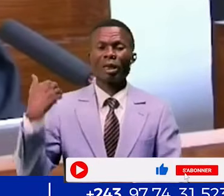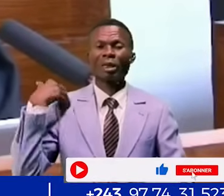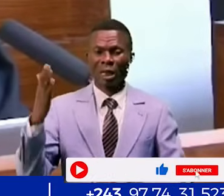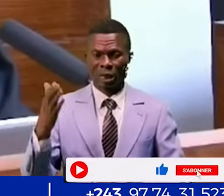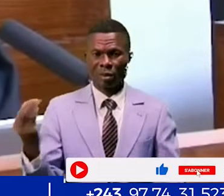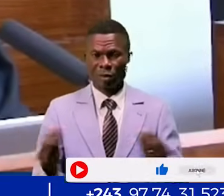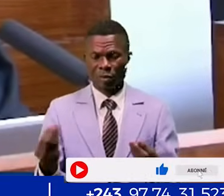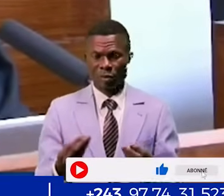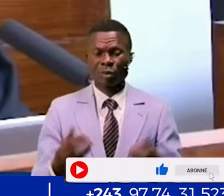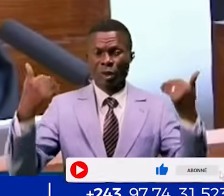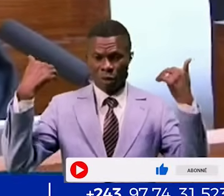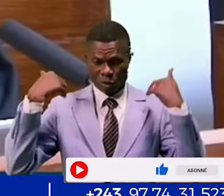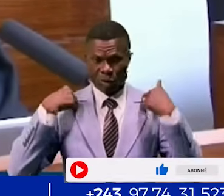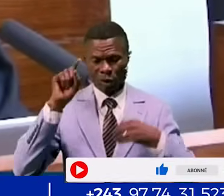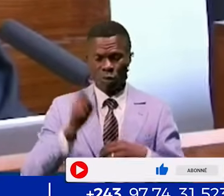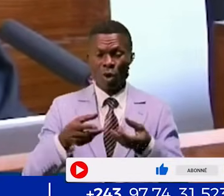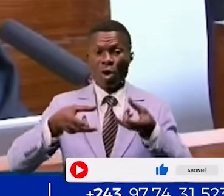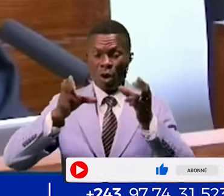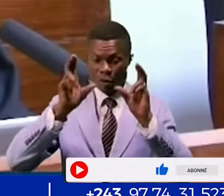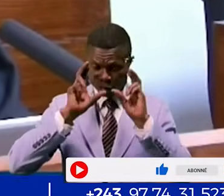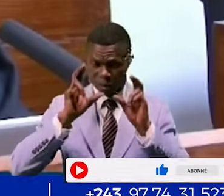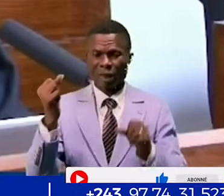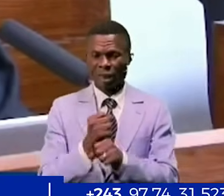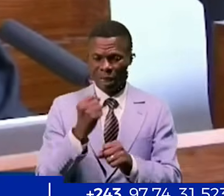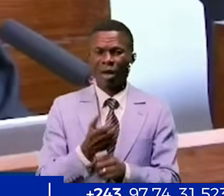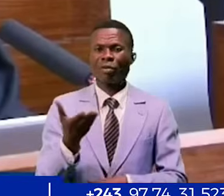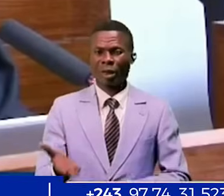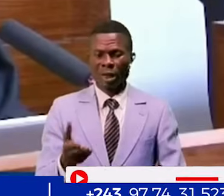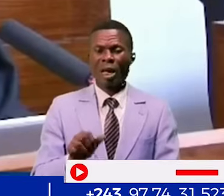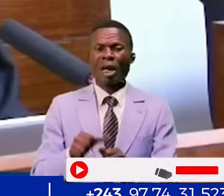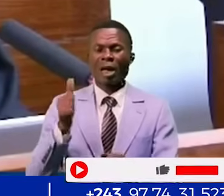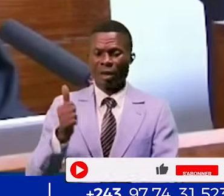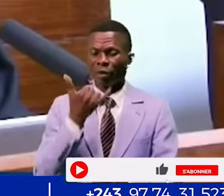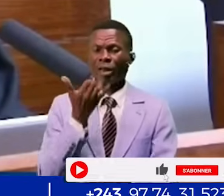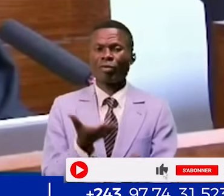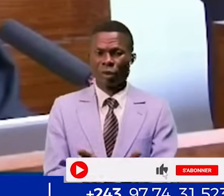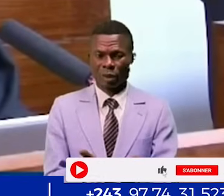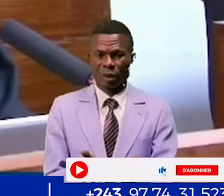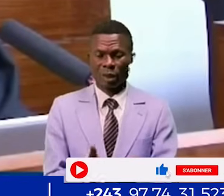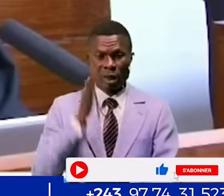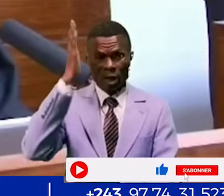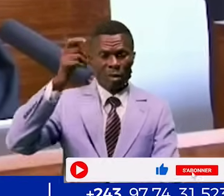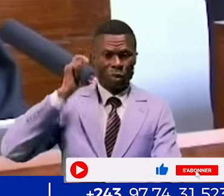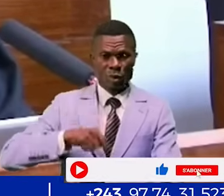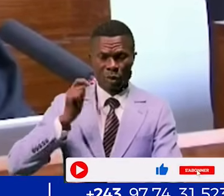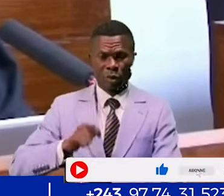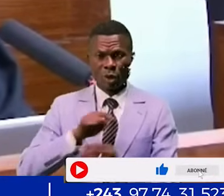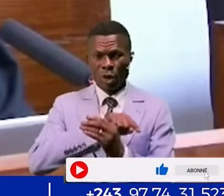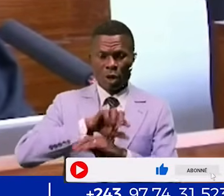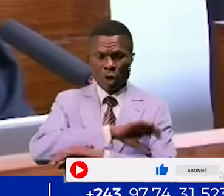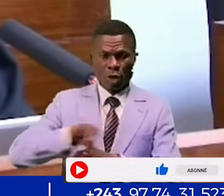Ainsi, les gestionnaires doivent être vigilants dans leurs actions pour éviter de telles infractions. La prochaine audience de la Cour des